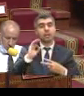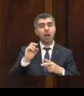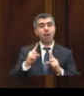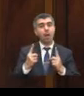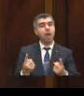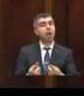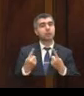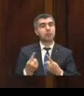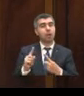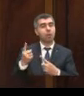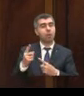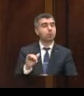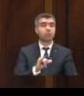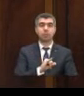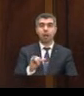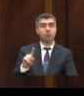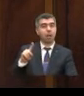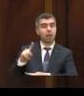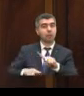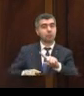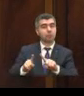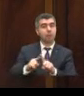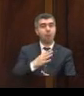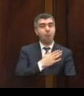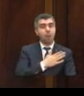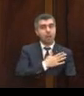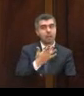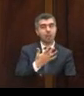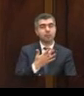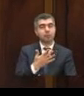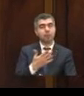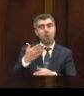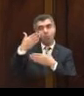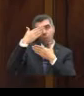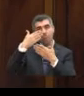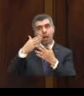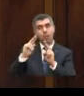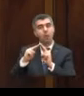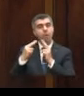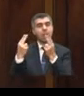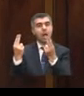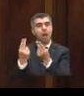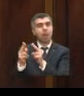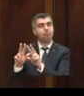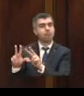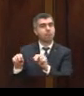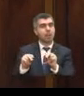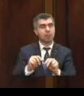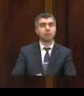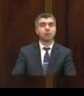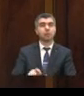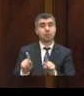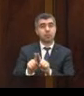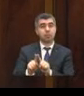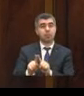سواء على مستوى وطننا أو على مستوى العالم بأسره، وهي جائحة لا زالت